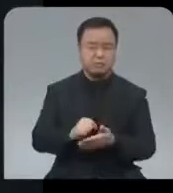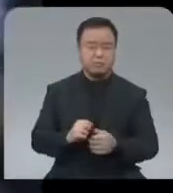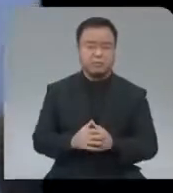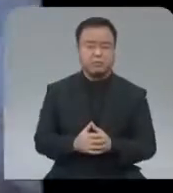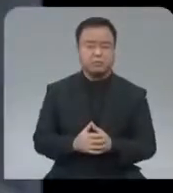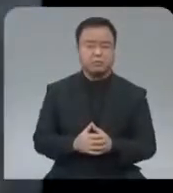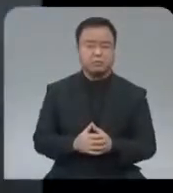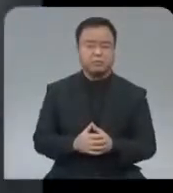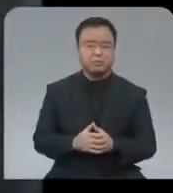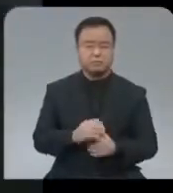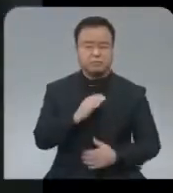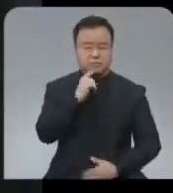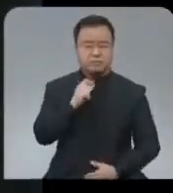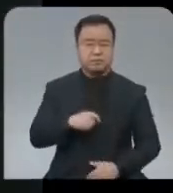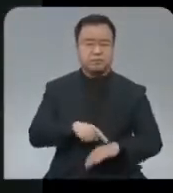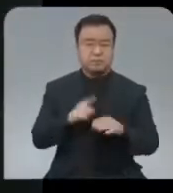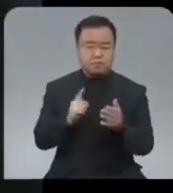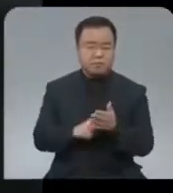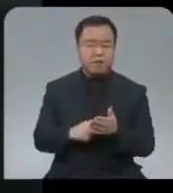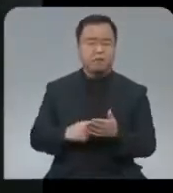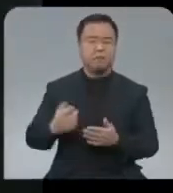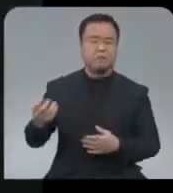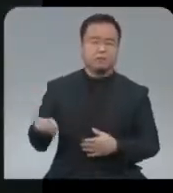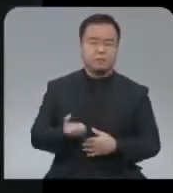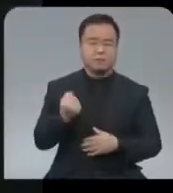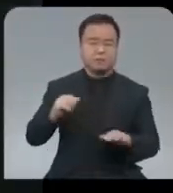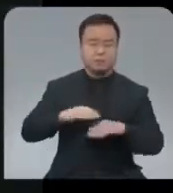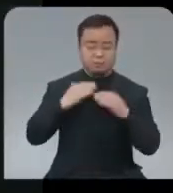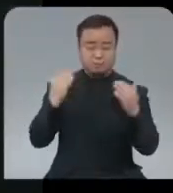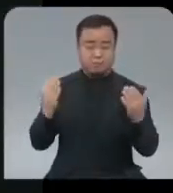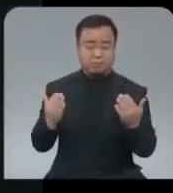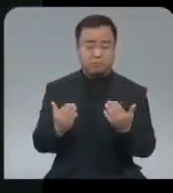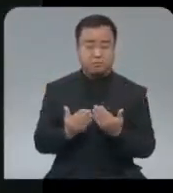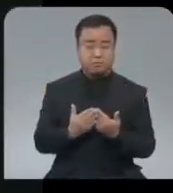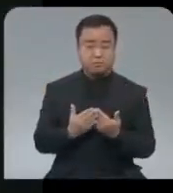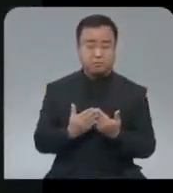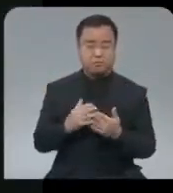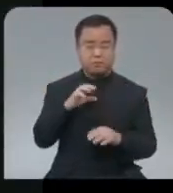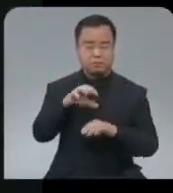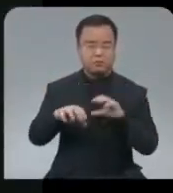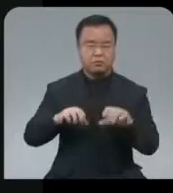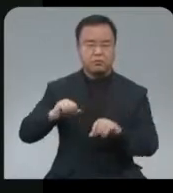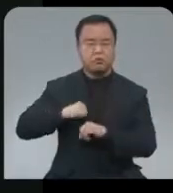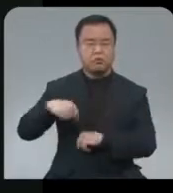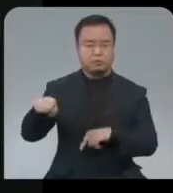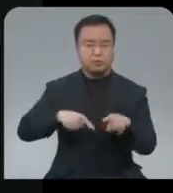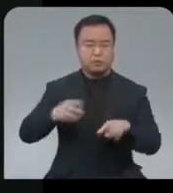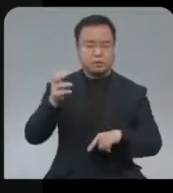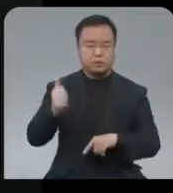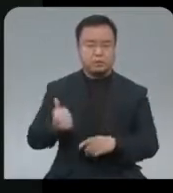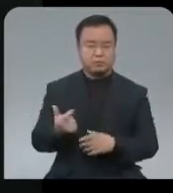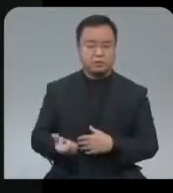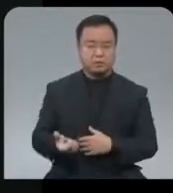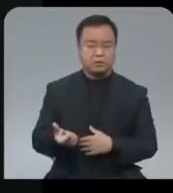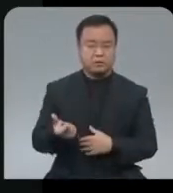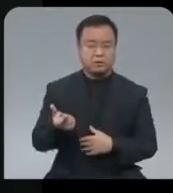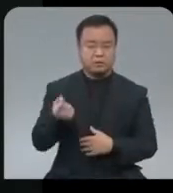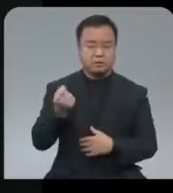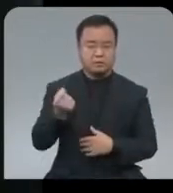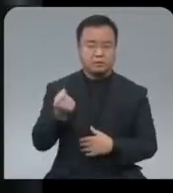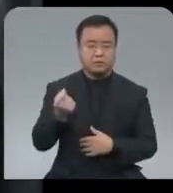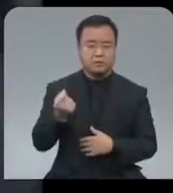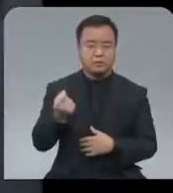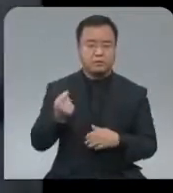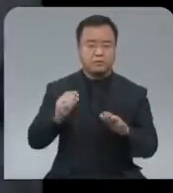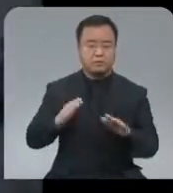年。KBS 记者报道称，全斗焕于1979年开始登上政治历史舞台，作为国